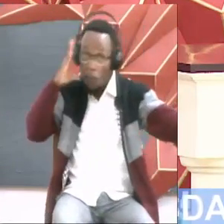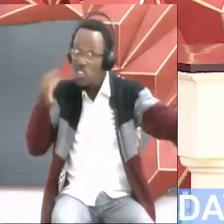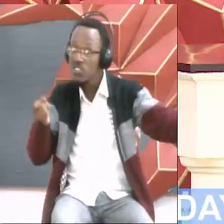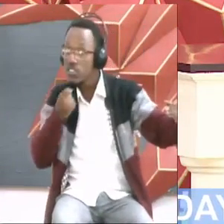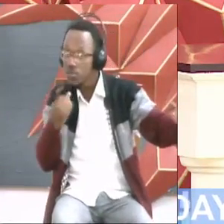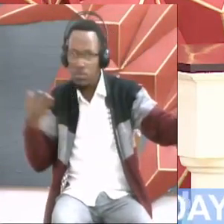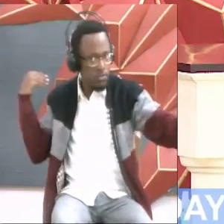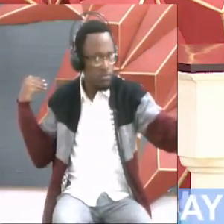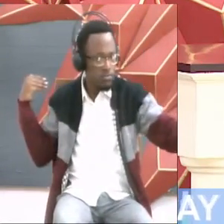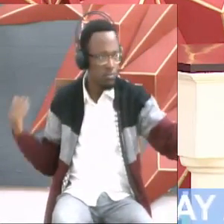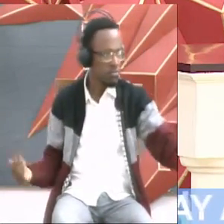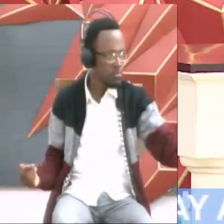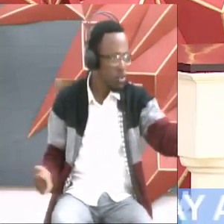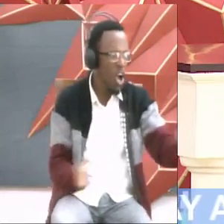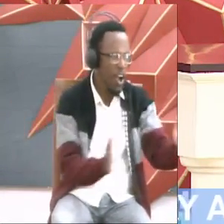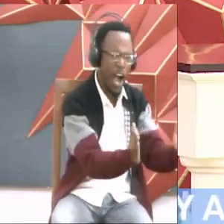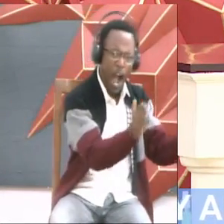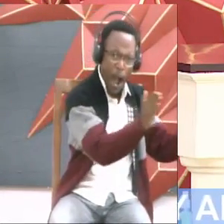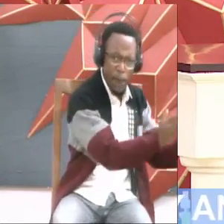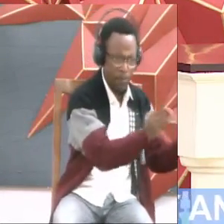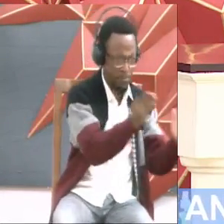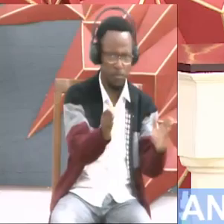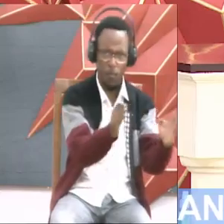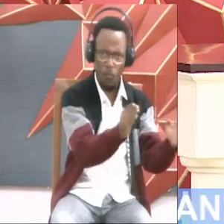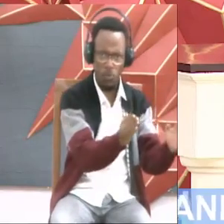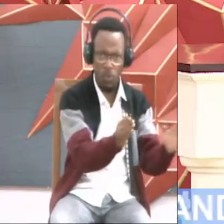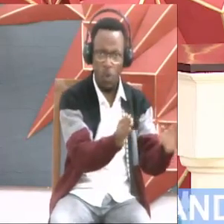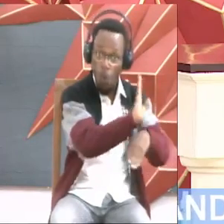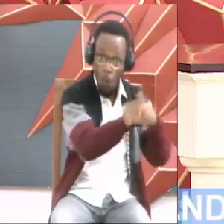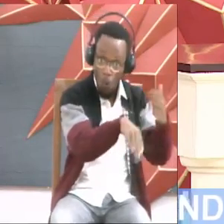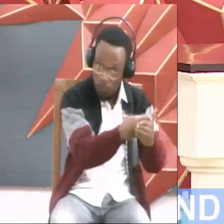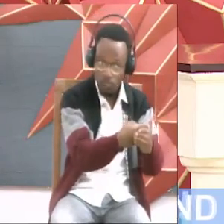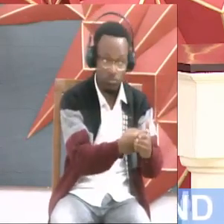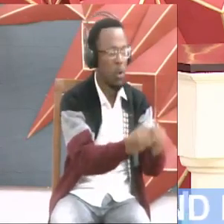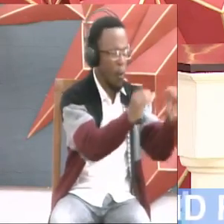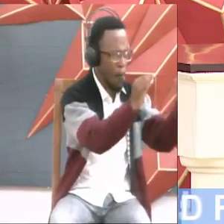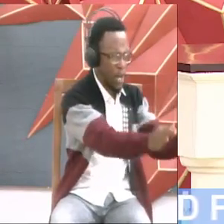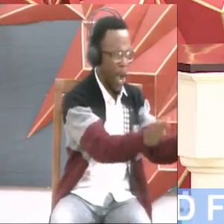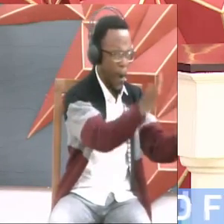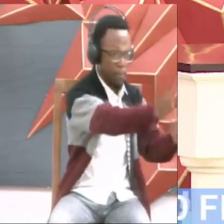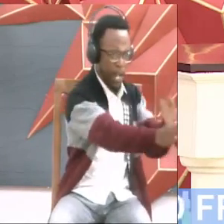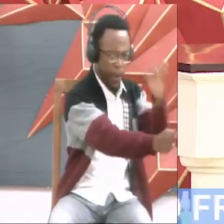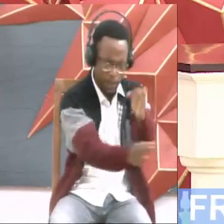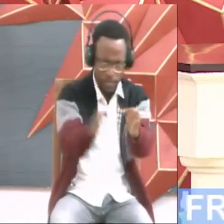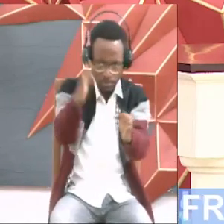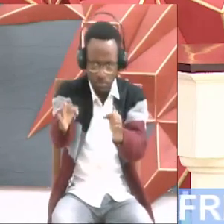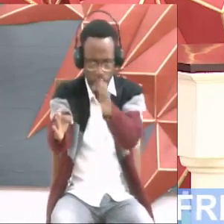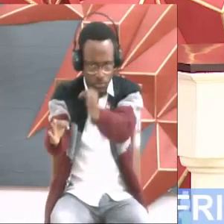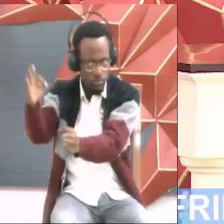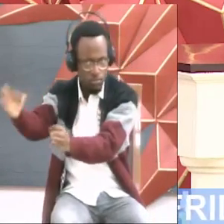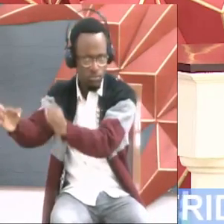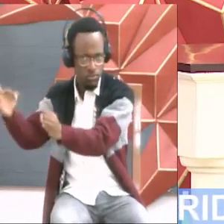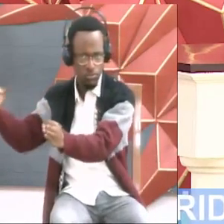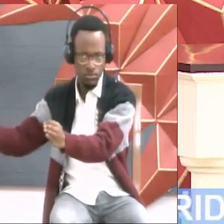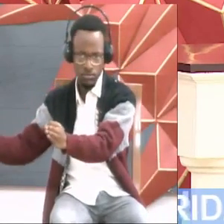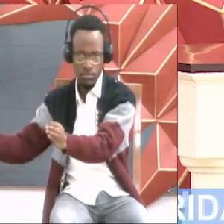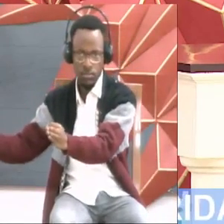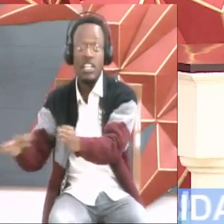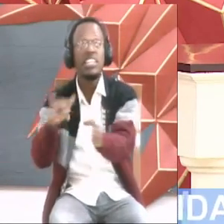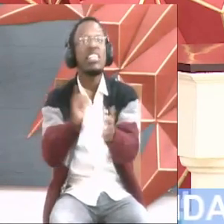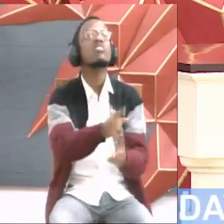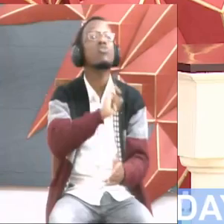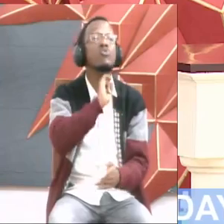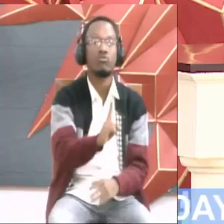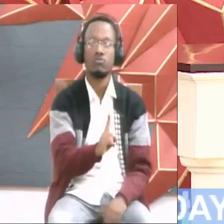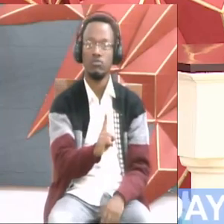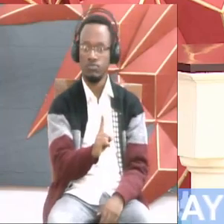nawe jahani yari Yosua ari karakora ku kazi bitakira amajambo me c'est la chose réelle la réalité byari bintu kwari